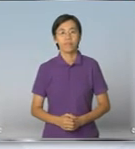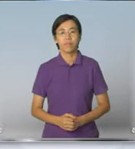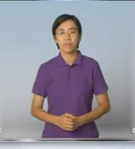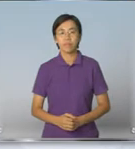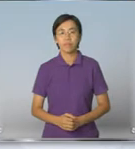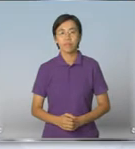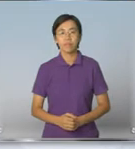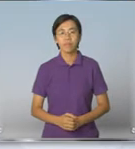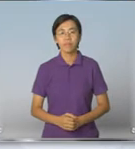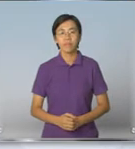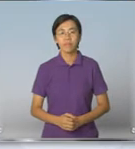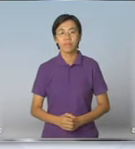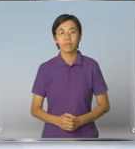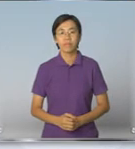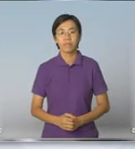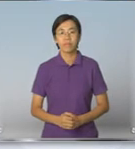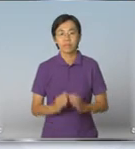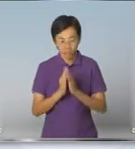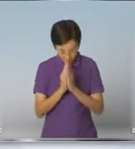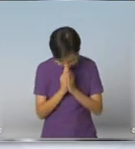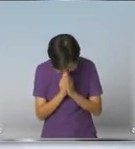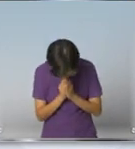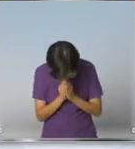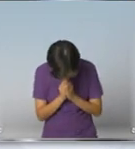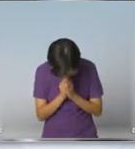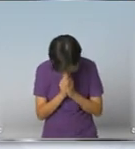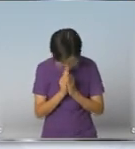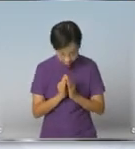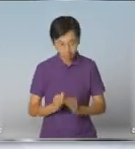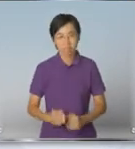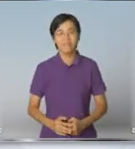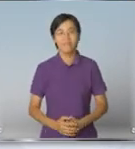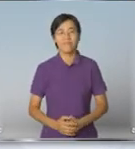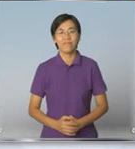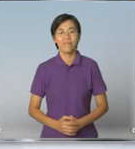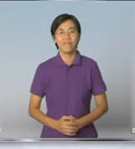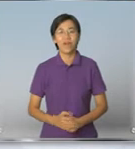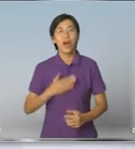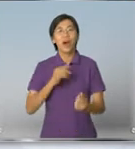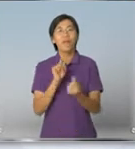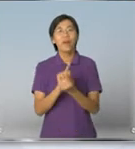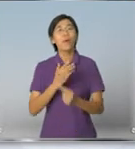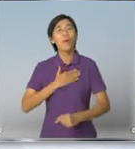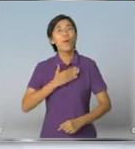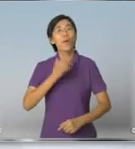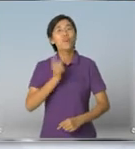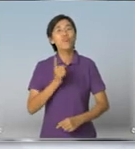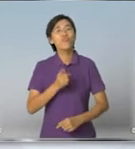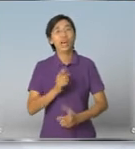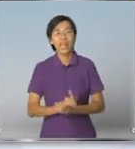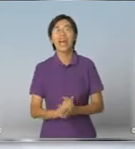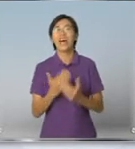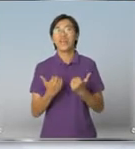สวัสดีครับ สวัสดีค่ะ สวัสดีคุณผู้ชมด้วยครับพบกับผมนะครับณัฐพันธ์ลักษณวงศ์แล้วก็รายการท